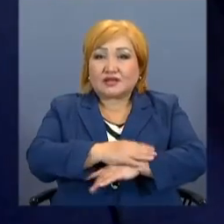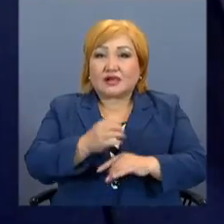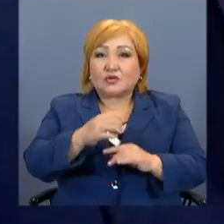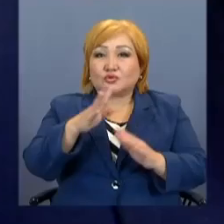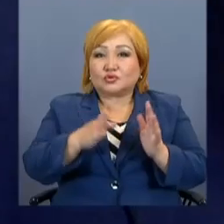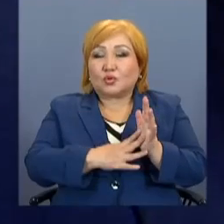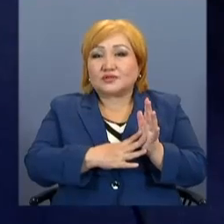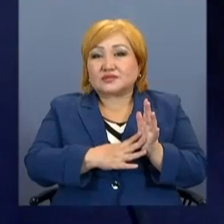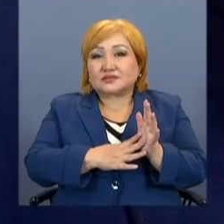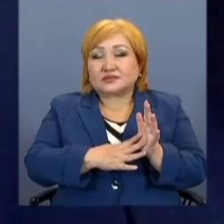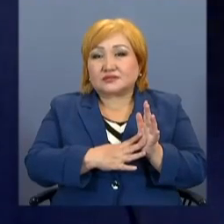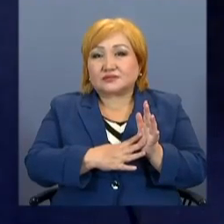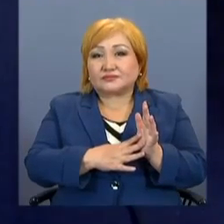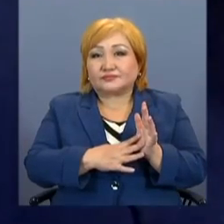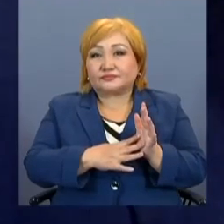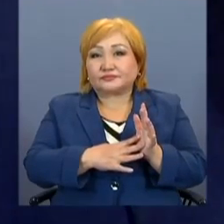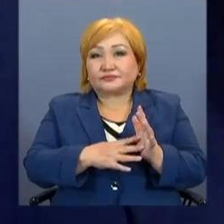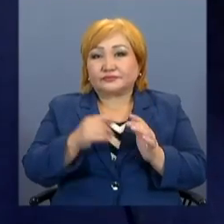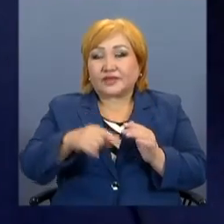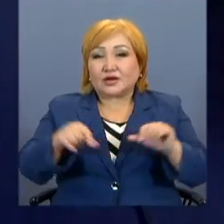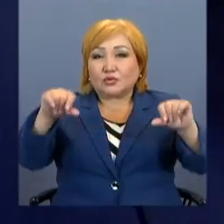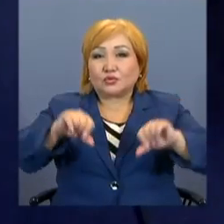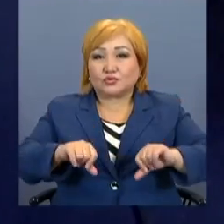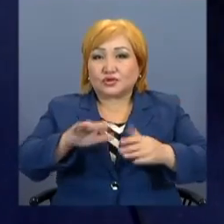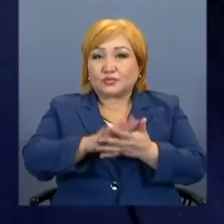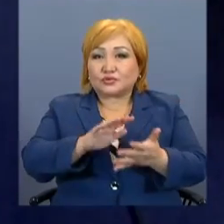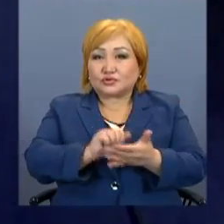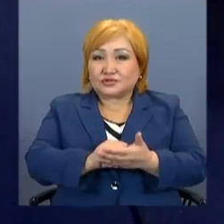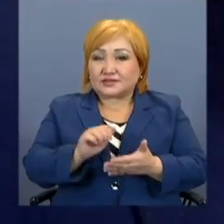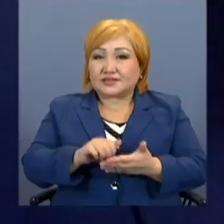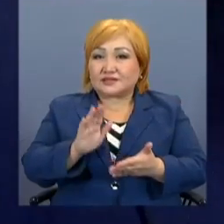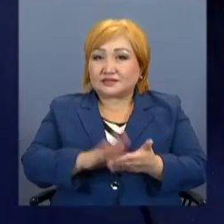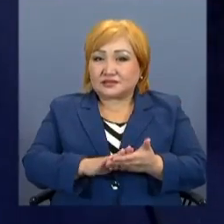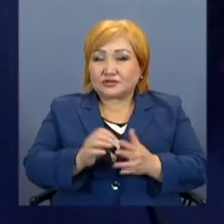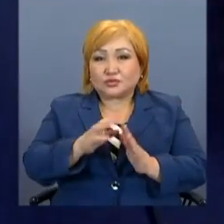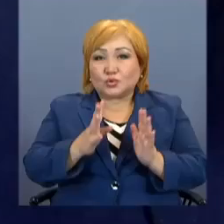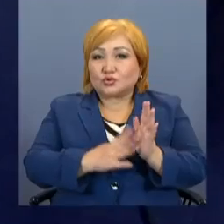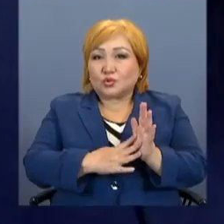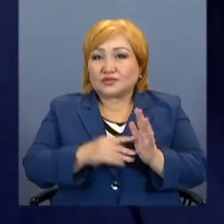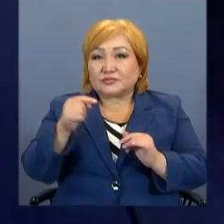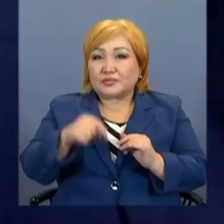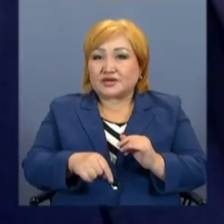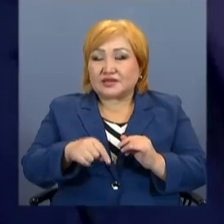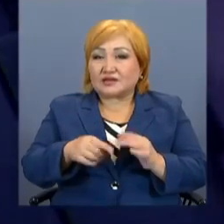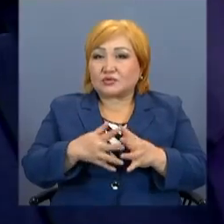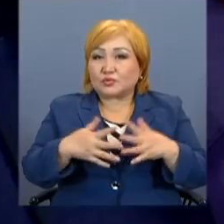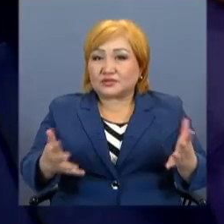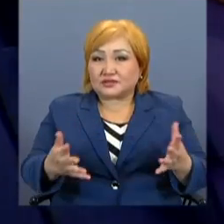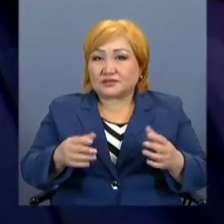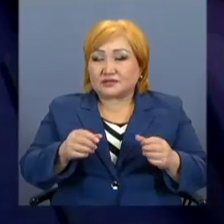19 мың әкімшілік құқықтық бұзушылық тіркелді. Одан 19 мыңнан көп десекті болады арасында, нақты санын